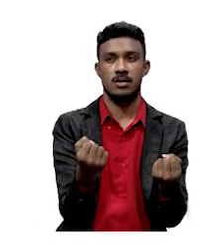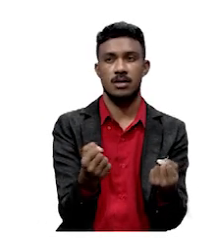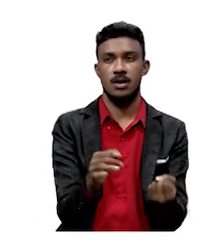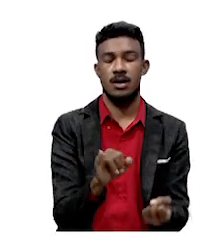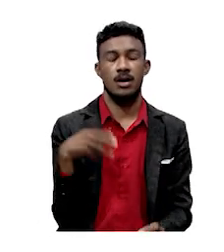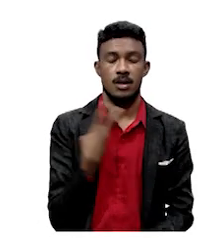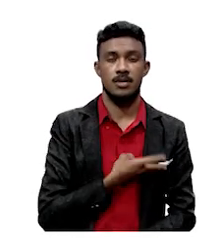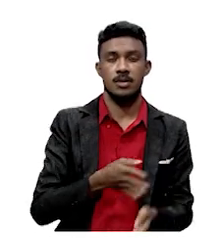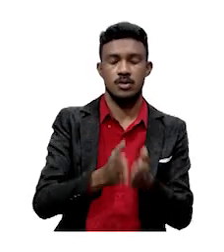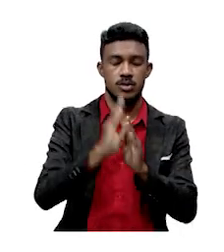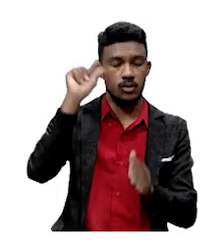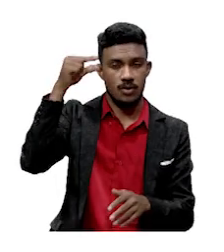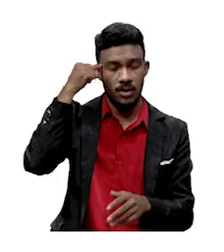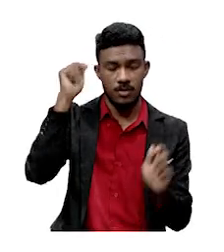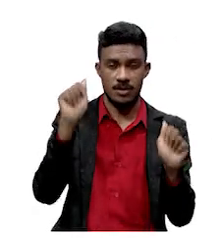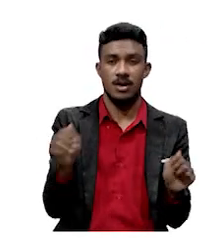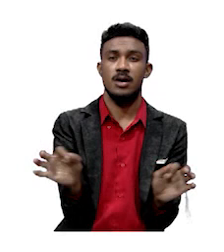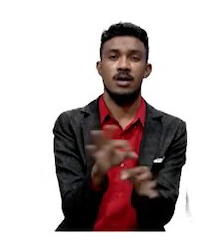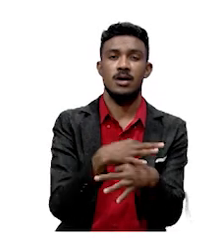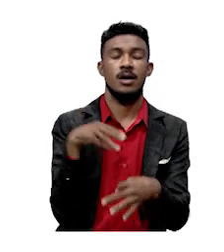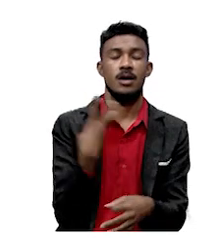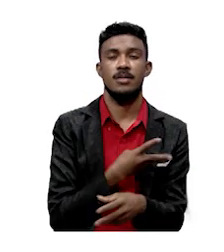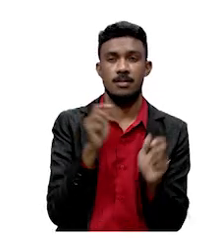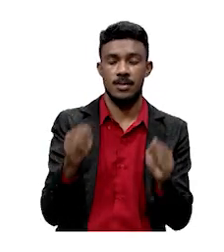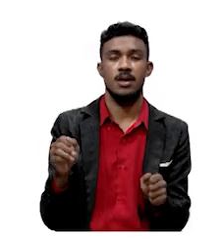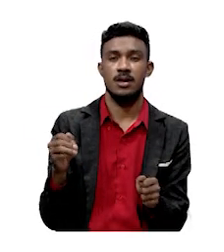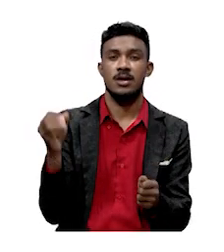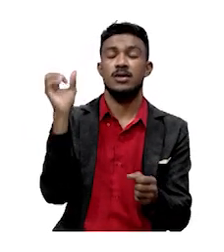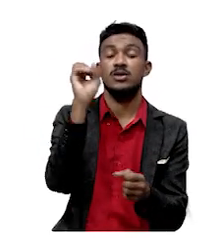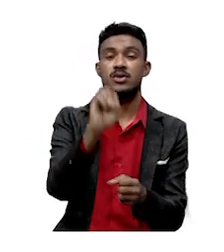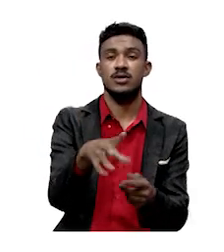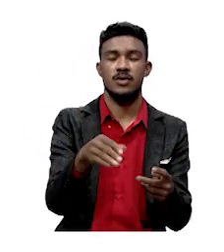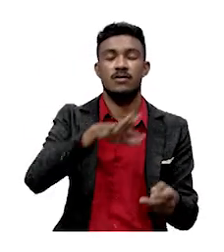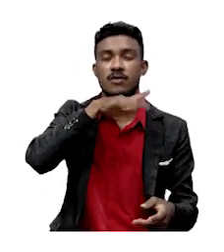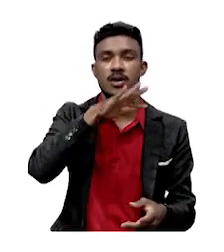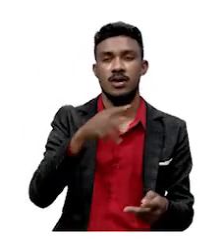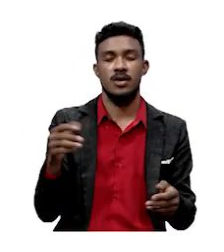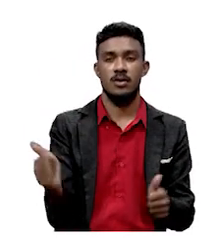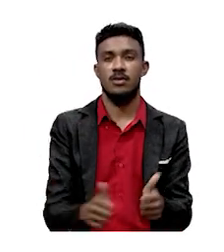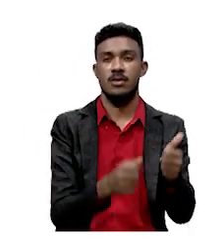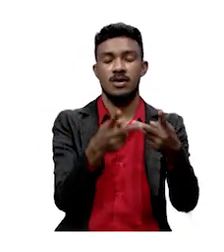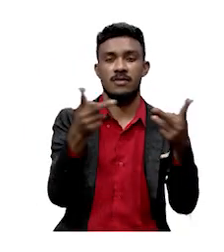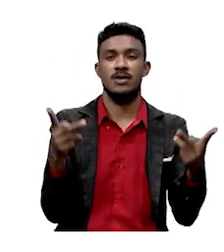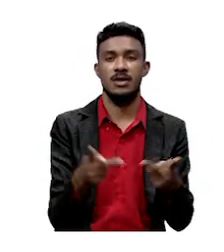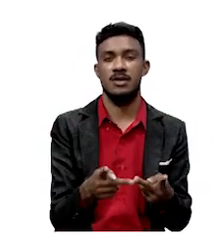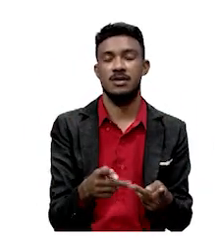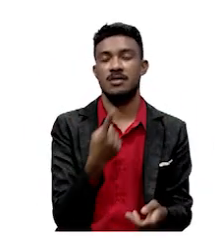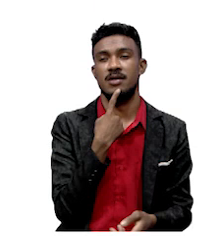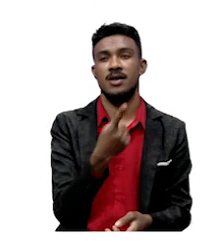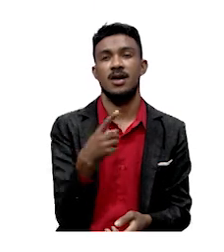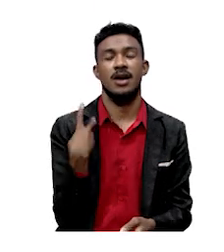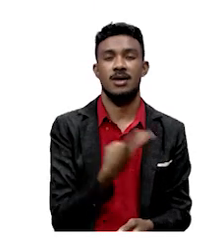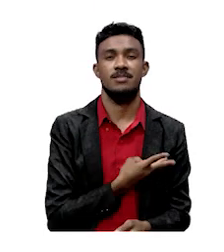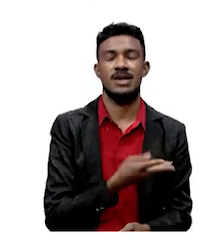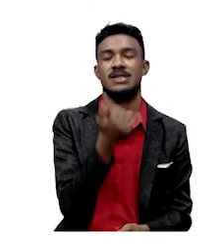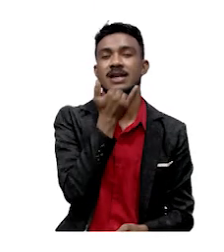se bela karik hadian di fatin sir sir ne. Ni para ami mas bela soe lisu tu ni fatin. Ter kada usi dam soe lisu arbiru di ya sa ami maksala.